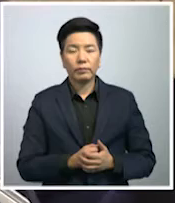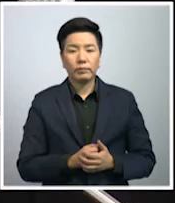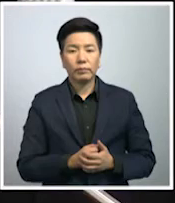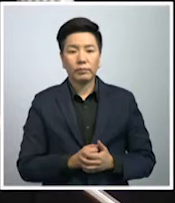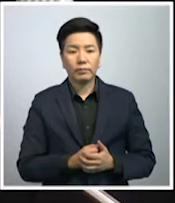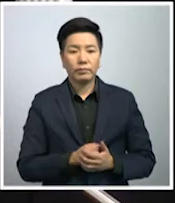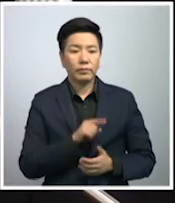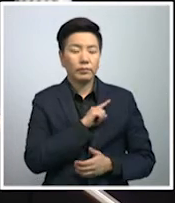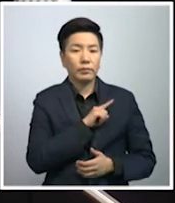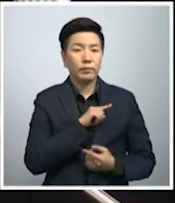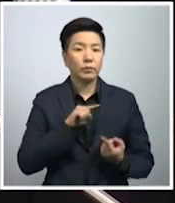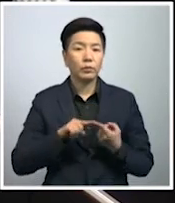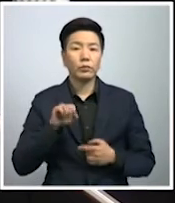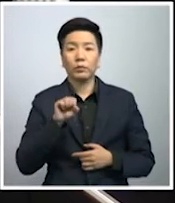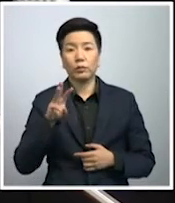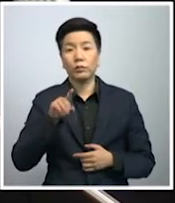มีหน้าที่ของส.ว.